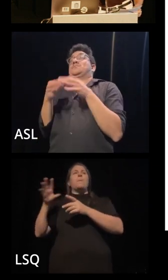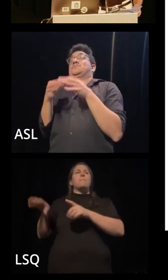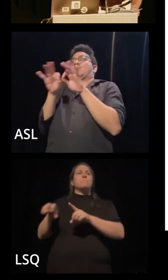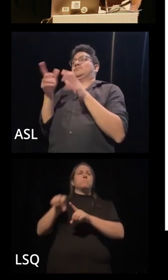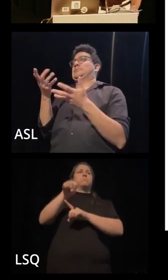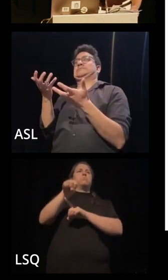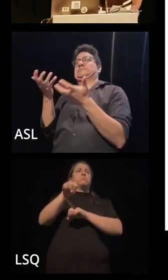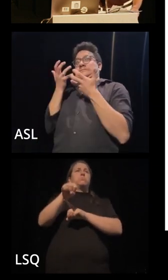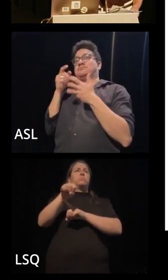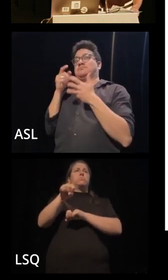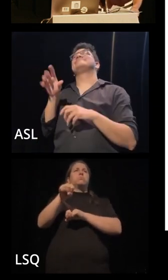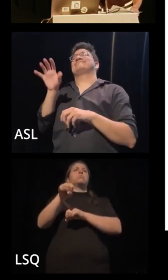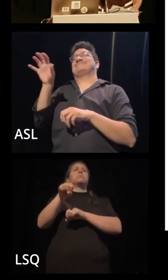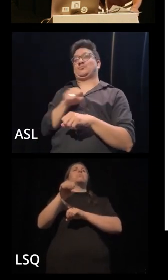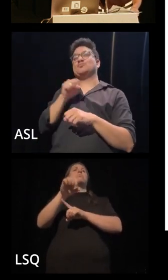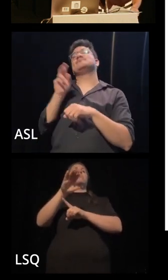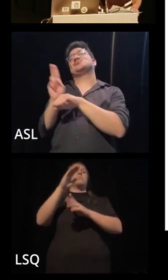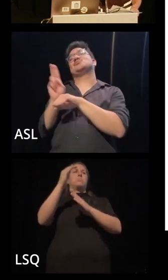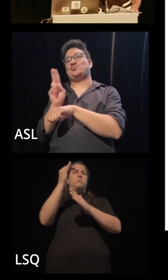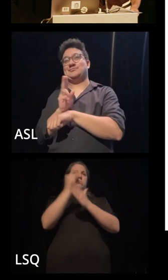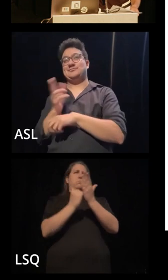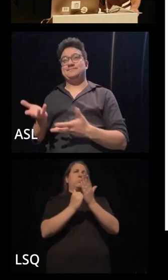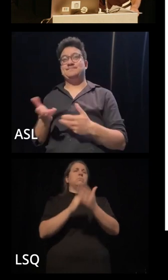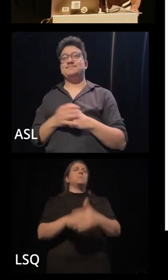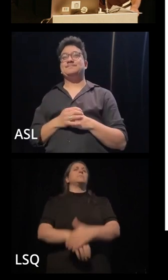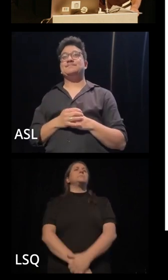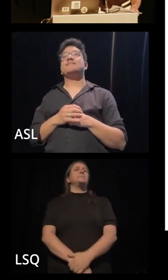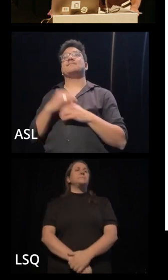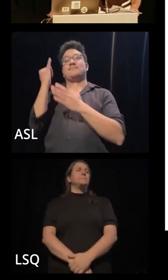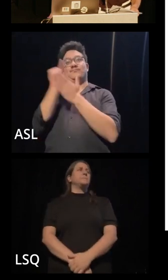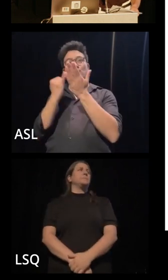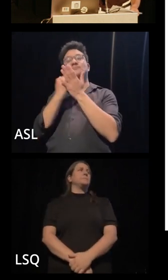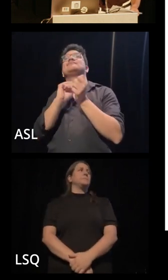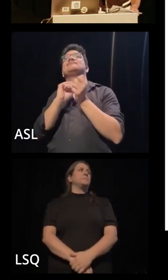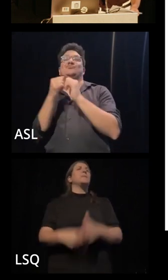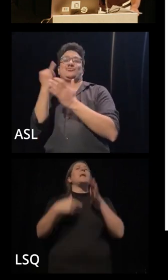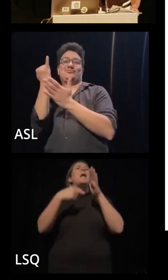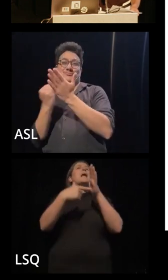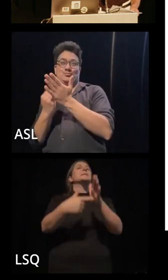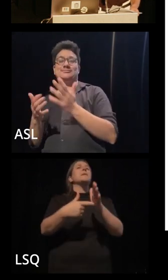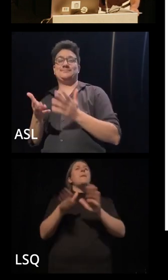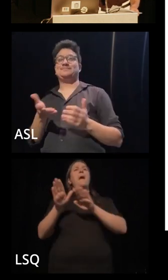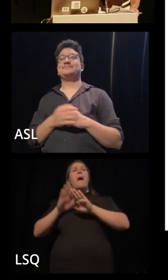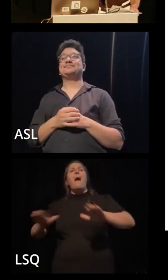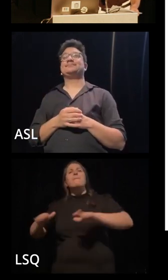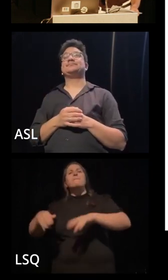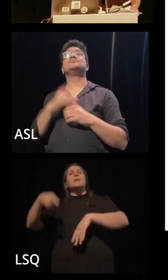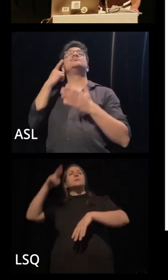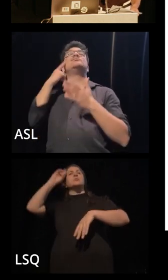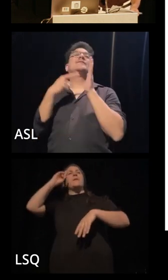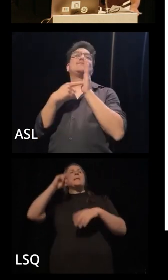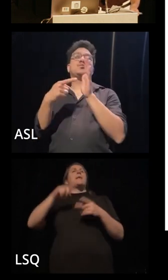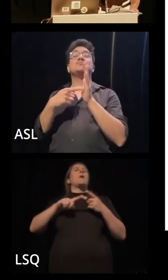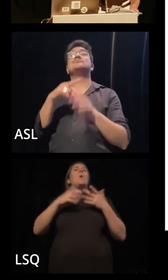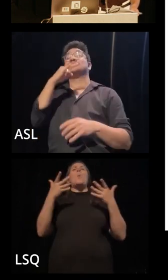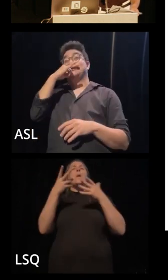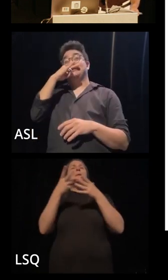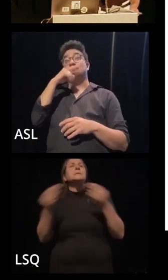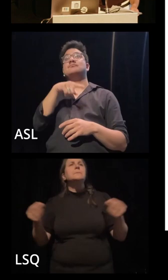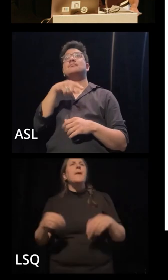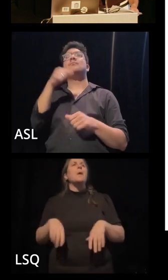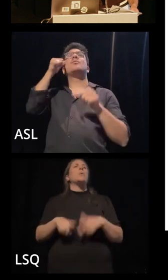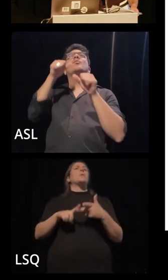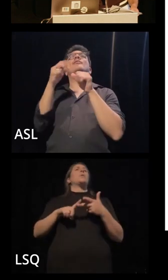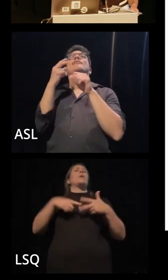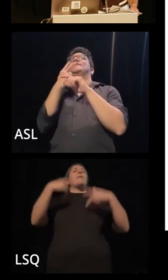été mis en évidence par les répondants eux-mêmes, comme les souvenirs de l'enfance, les métiers disparus, la